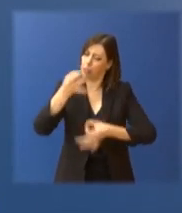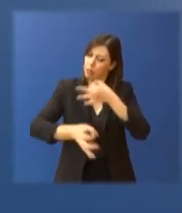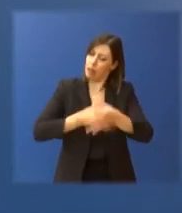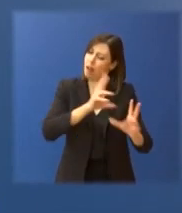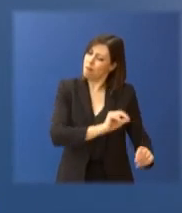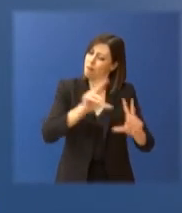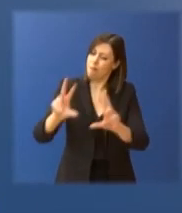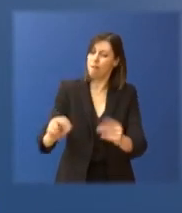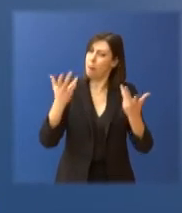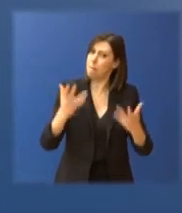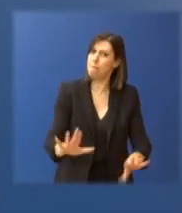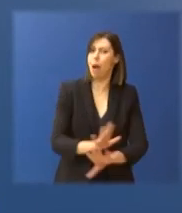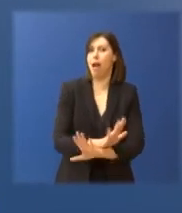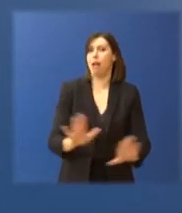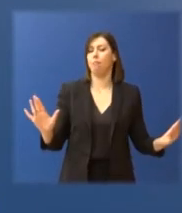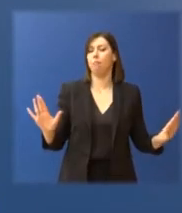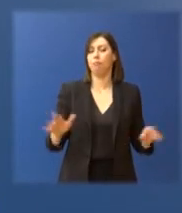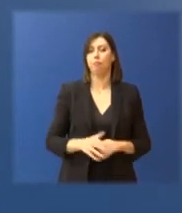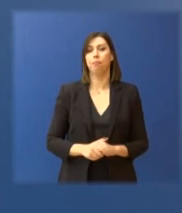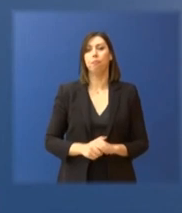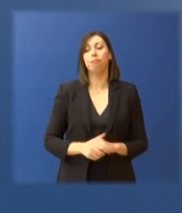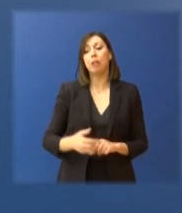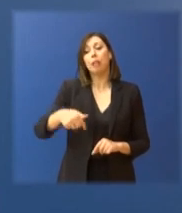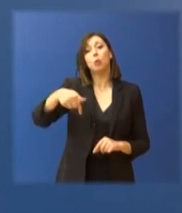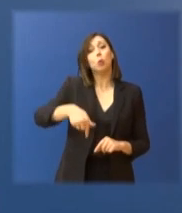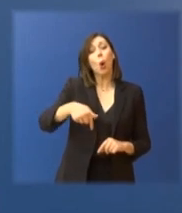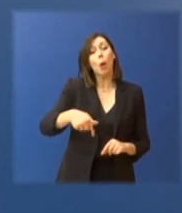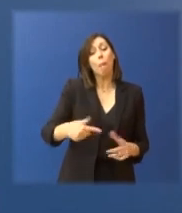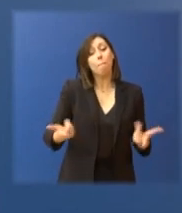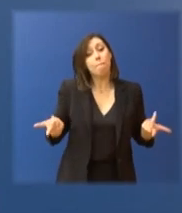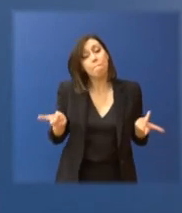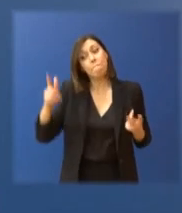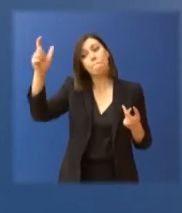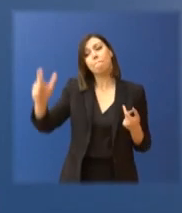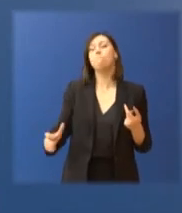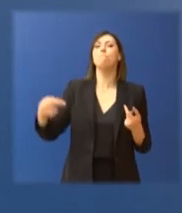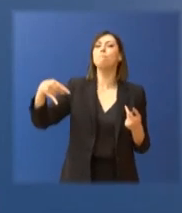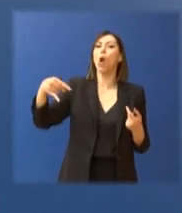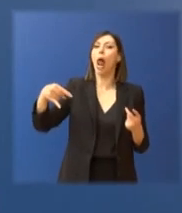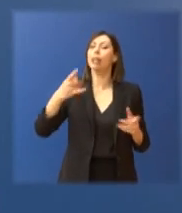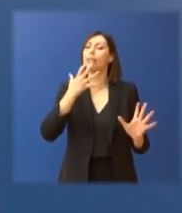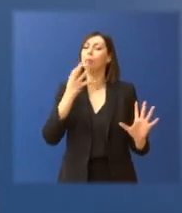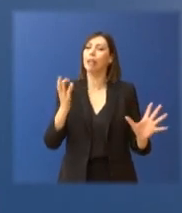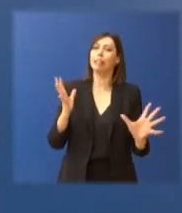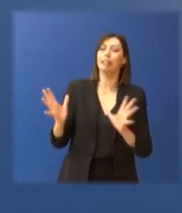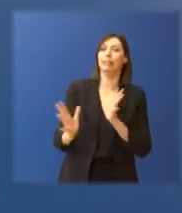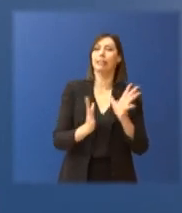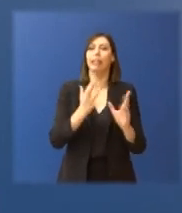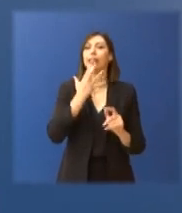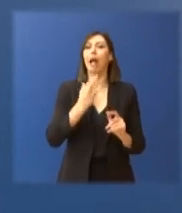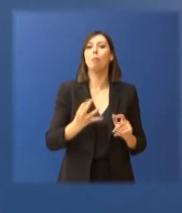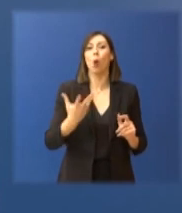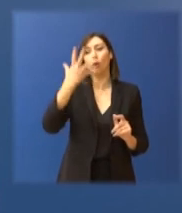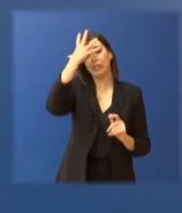σήμερα, είτε επειδή ο κύριος Πολάκης χαλάει την απόπειρα θεσμικού καλοπισμού που επιχειρεί ο κύριος Τσίπρας με τις επισκέψεις